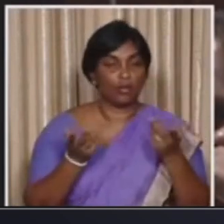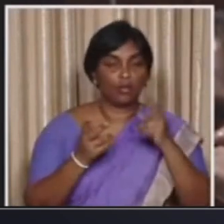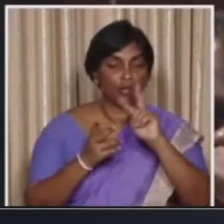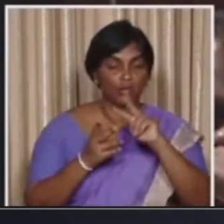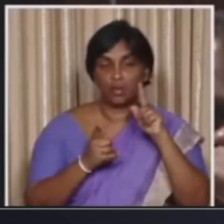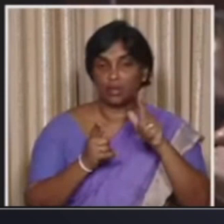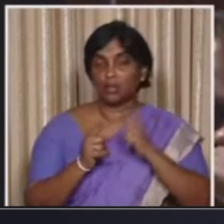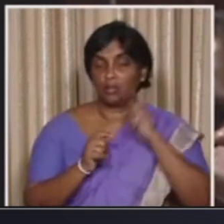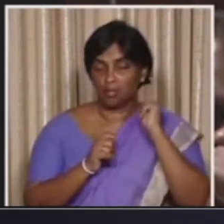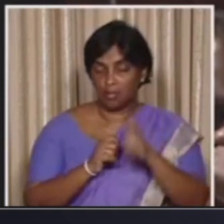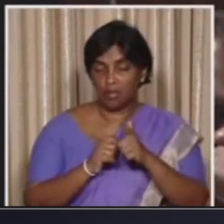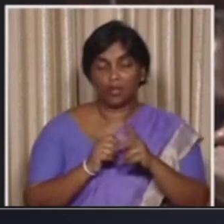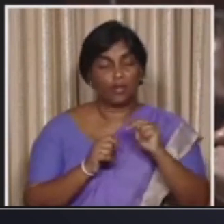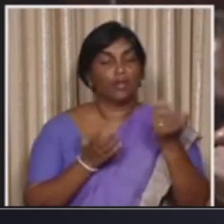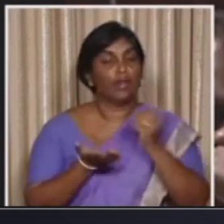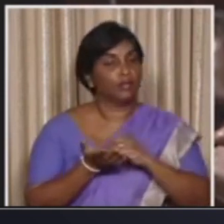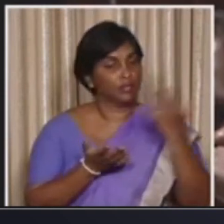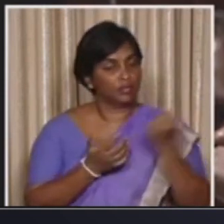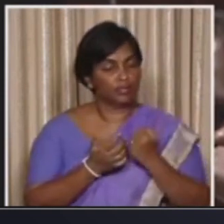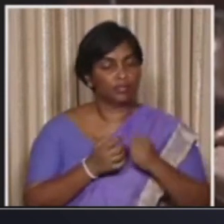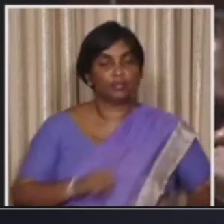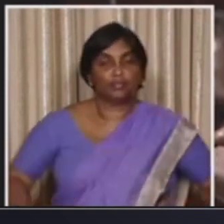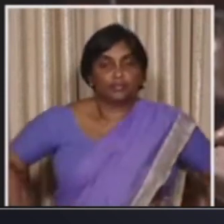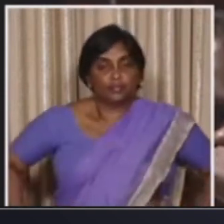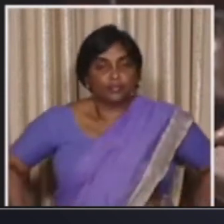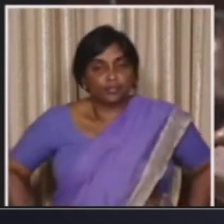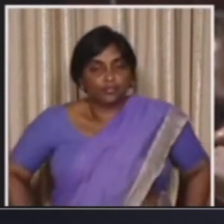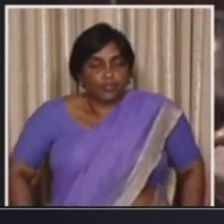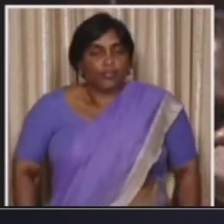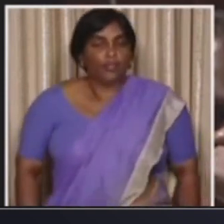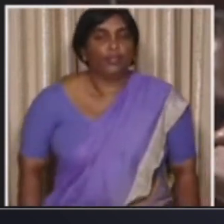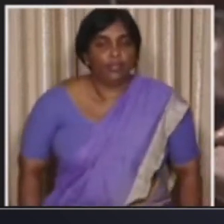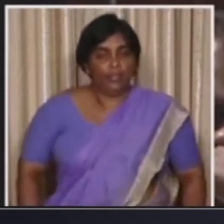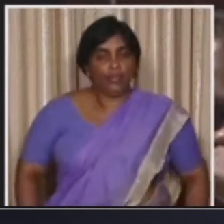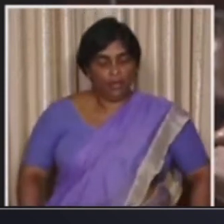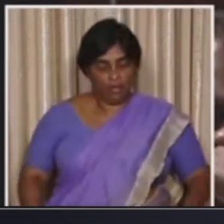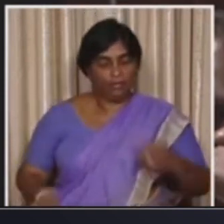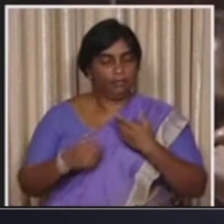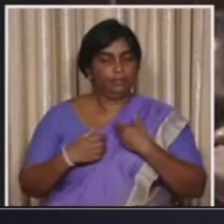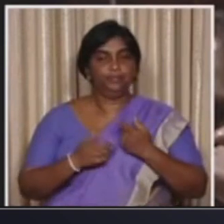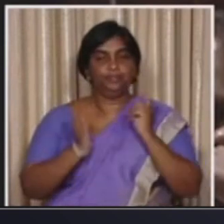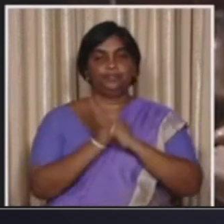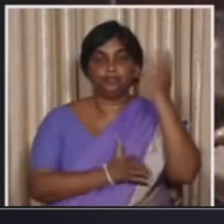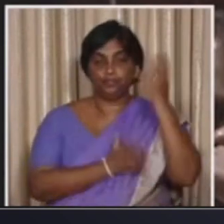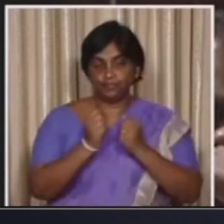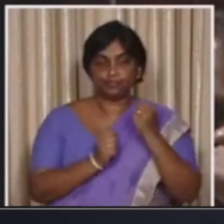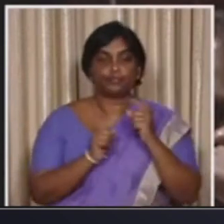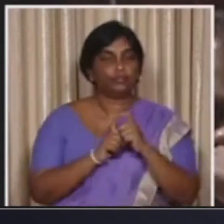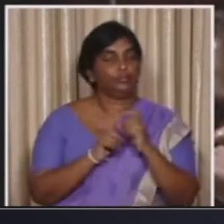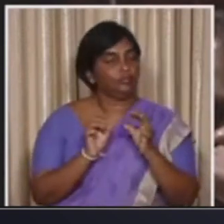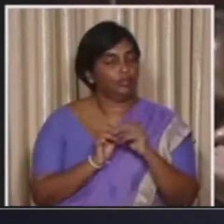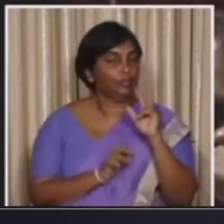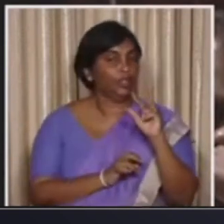27ක් ගෙවන්න තියෙනවා, 20ක් ණයට ගන්නවා. එදා අප්‍රේල් 12 පොල්ල තියෙනකන් අපි ණය අරන් දිනවා ඩොලර්